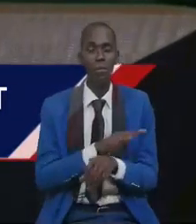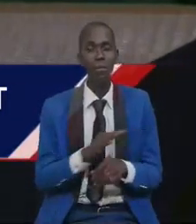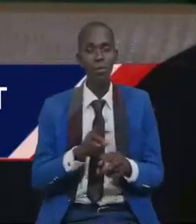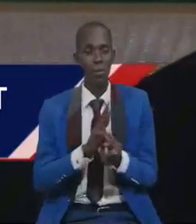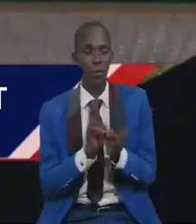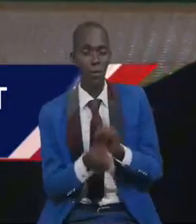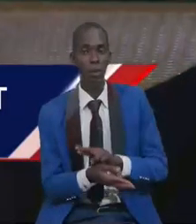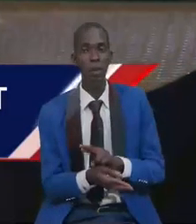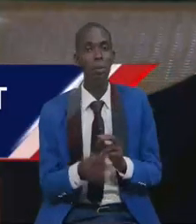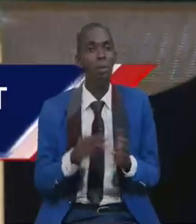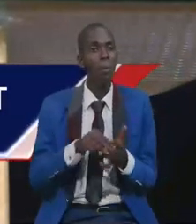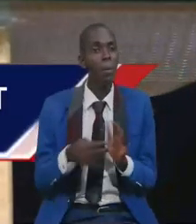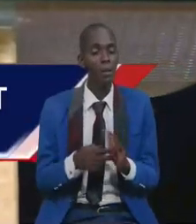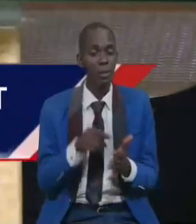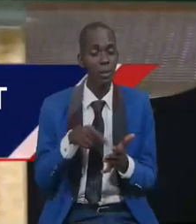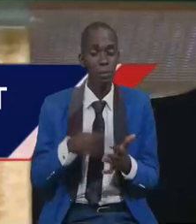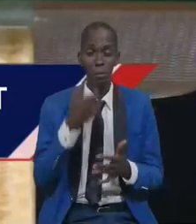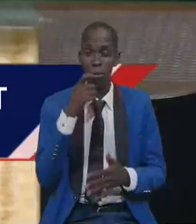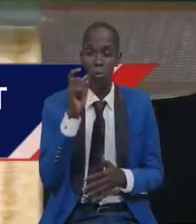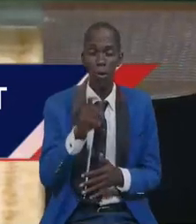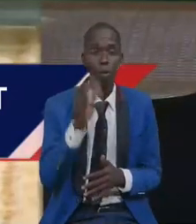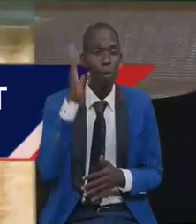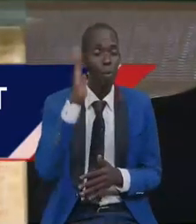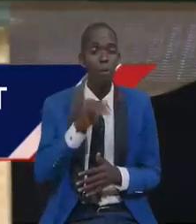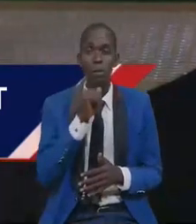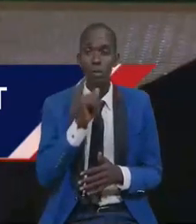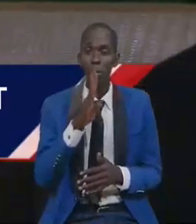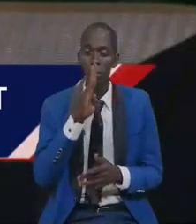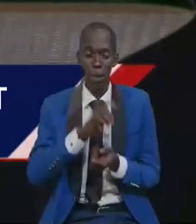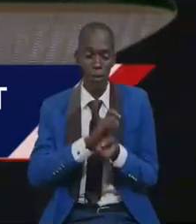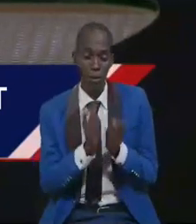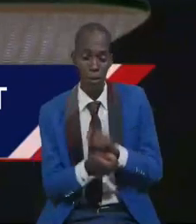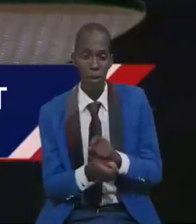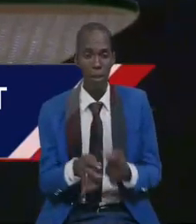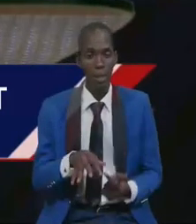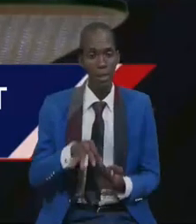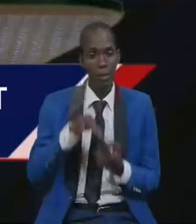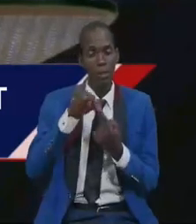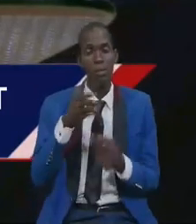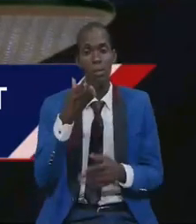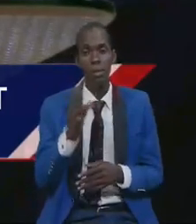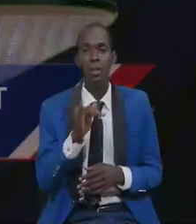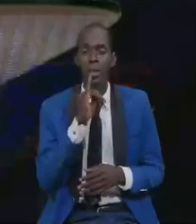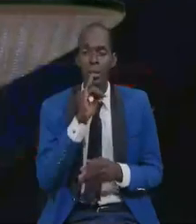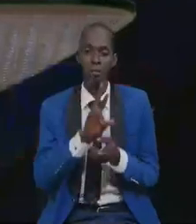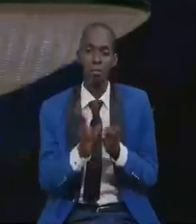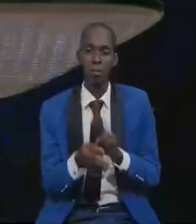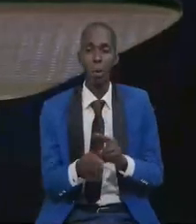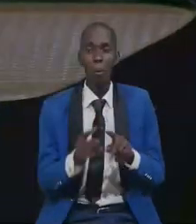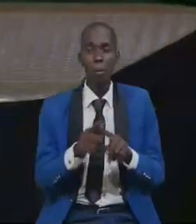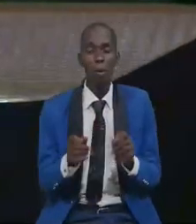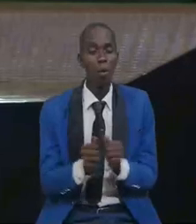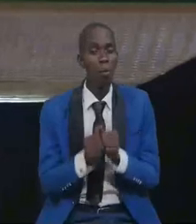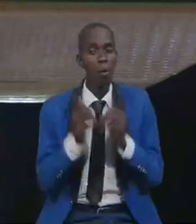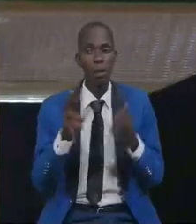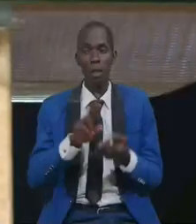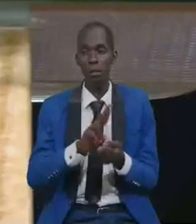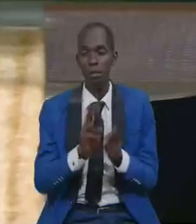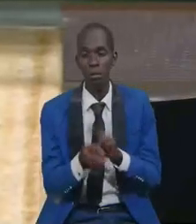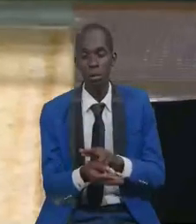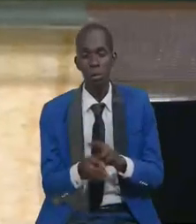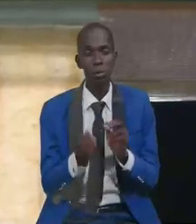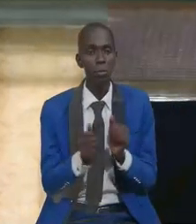le décret du Très-Haut sans la pénitence significative. C'est-à-dire que le décret ne peut pas ne